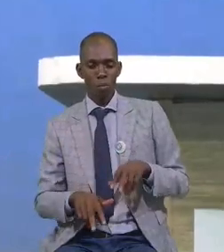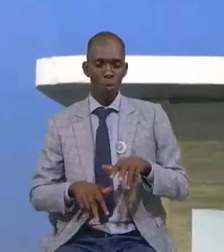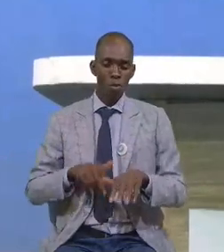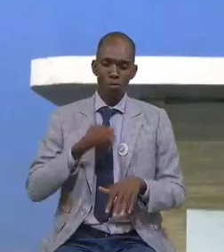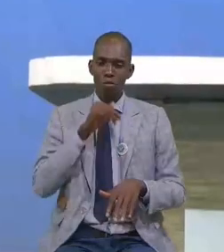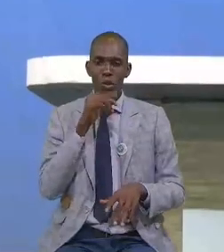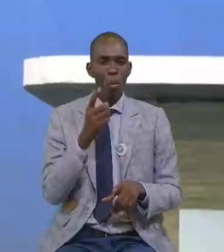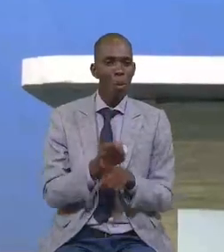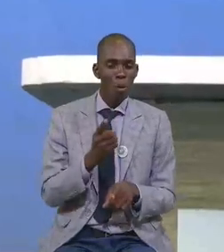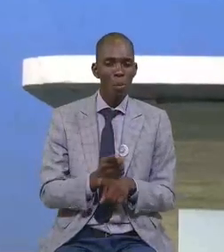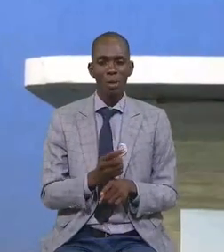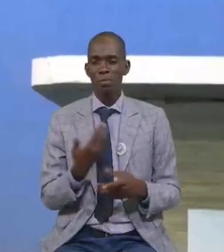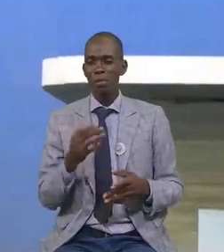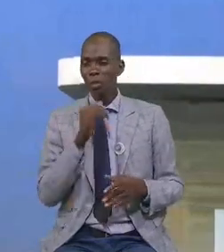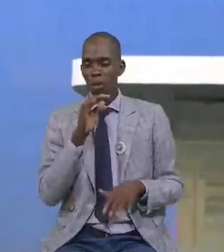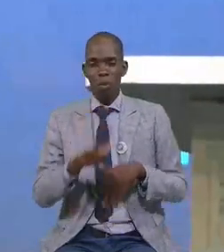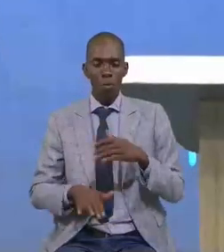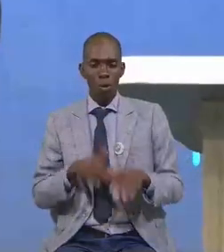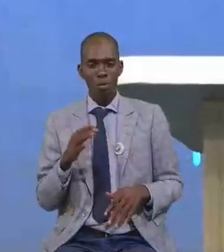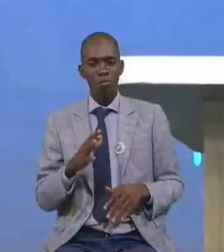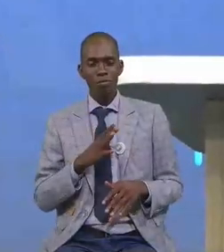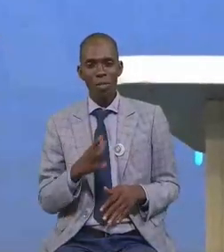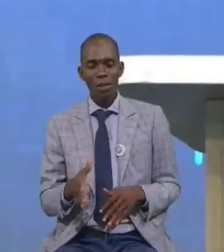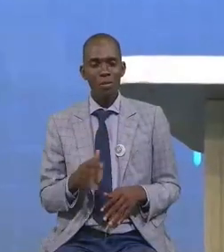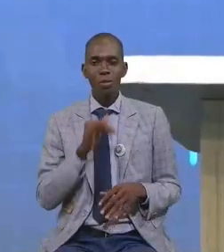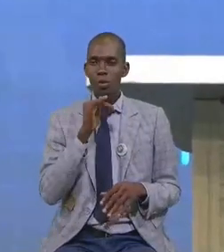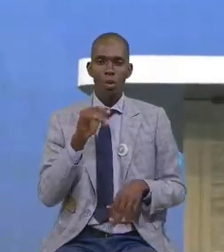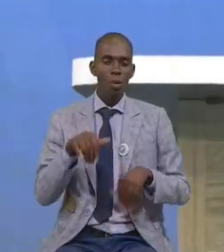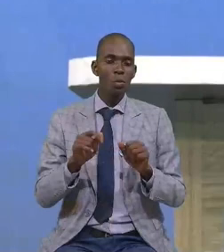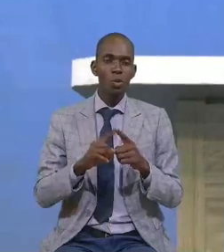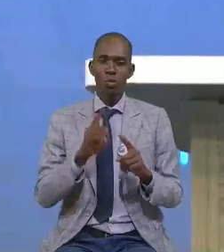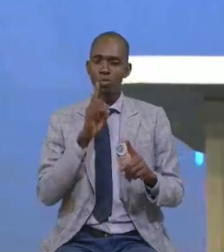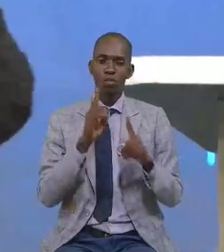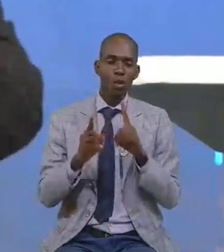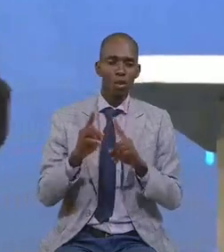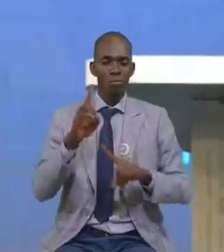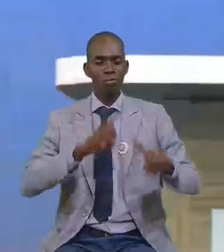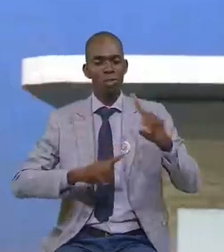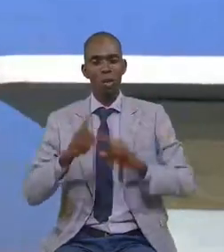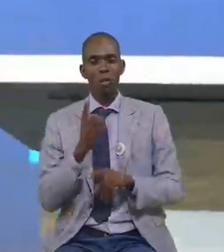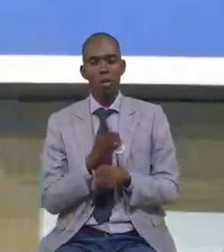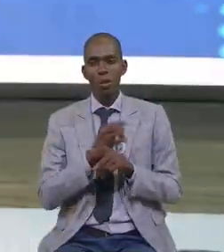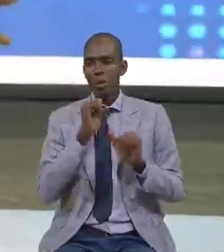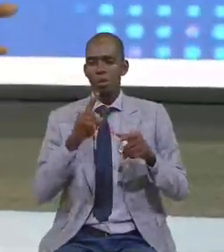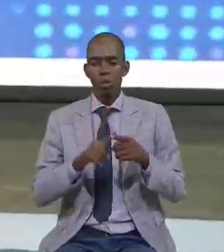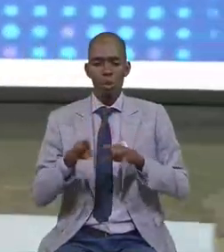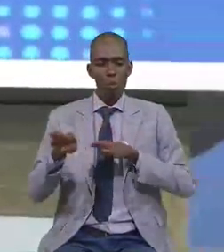vous chancelez, vous ne marchez pas tout droit, vous ne parlez pas bien, vous ne vous comportez pas bien.